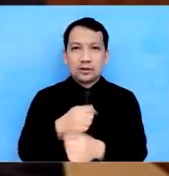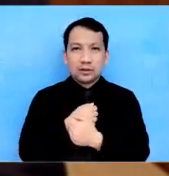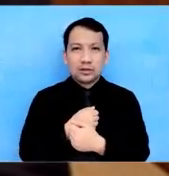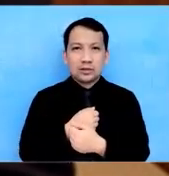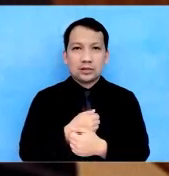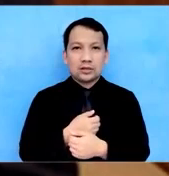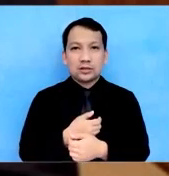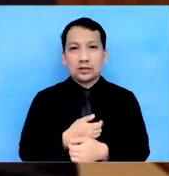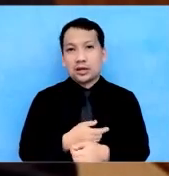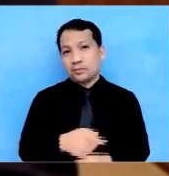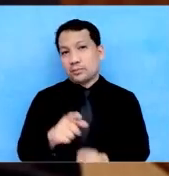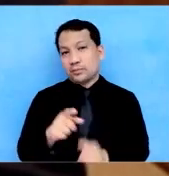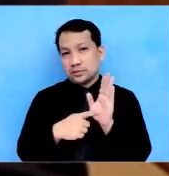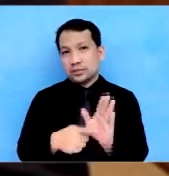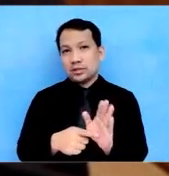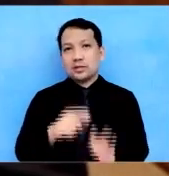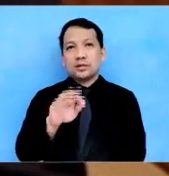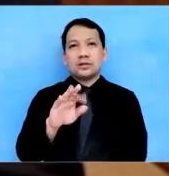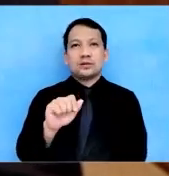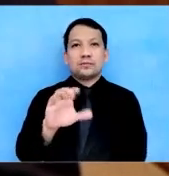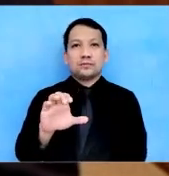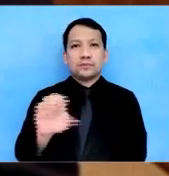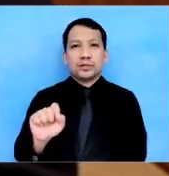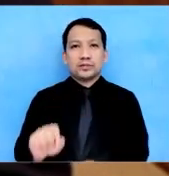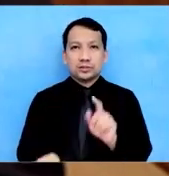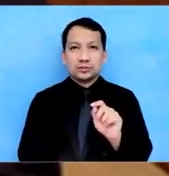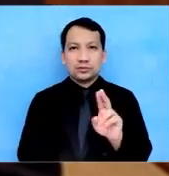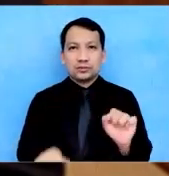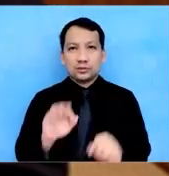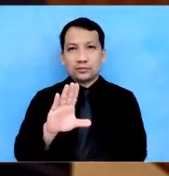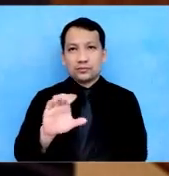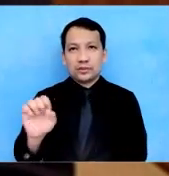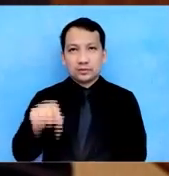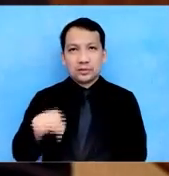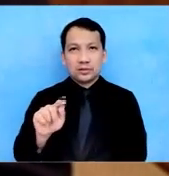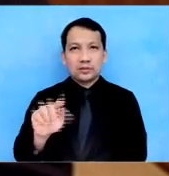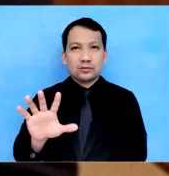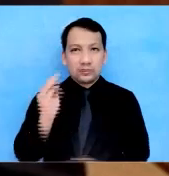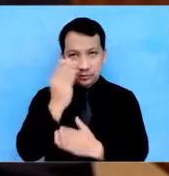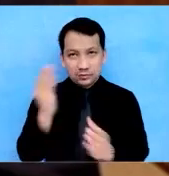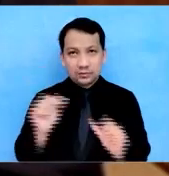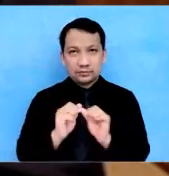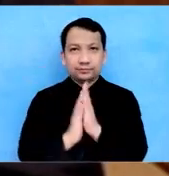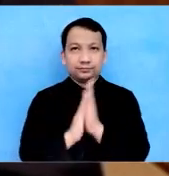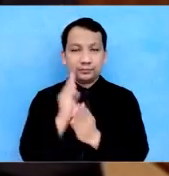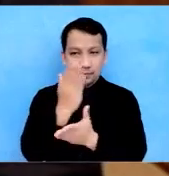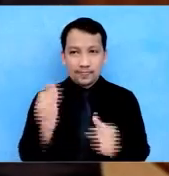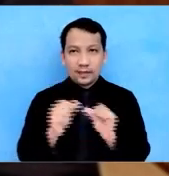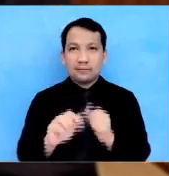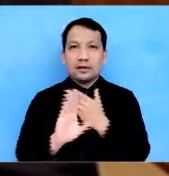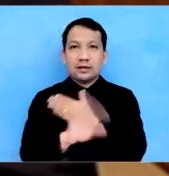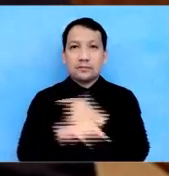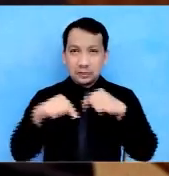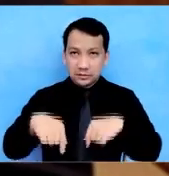to Face ay isa sa mga poste at iconic program sa TV5. At ngayon, excited na kami dahil magbabalik